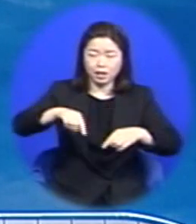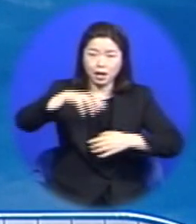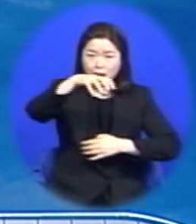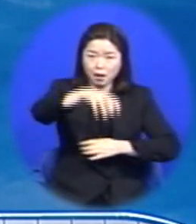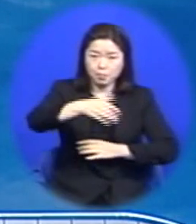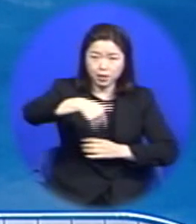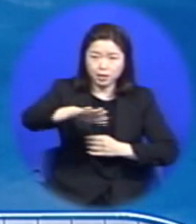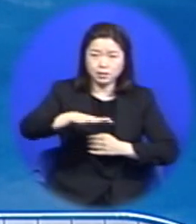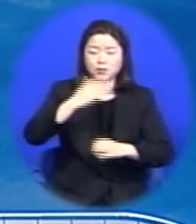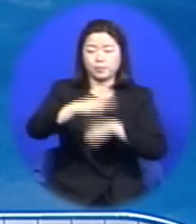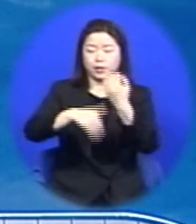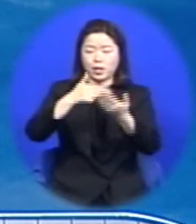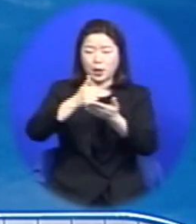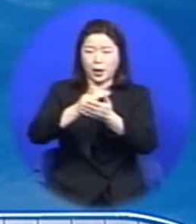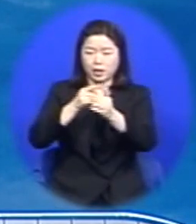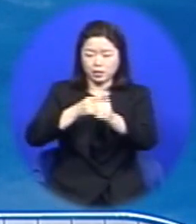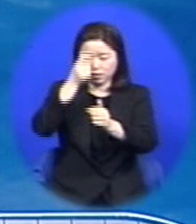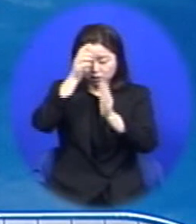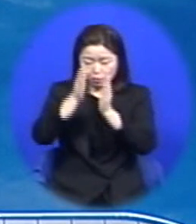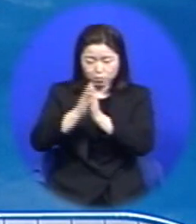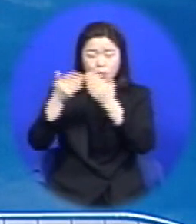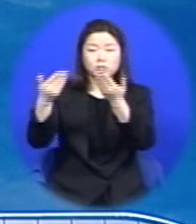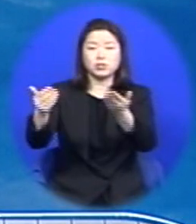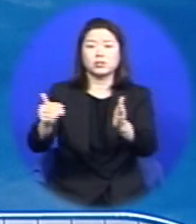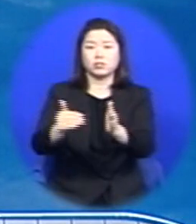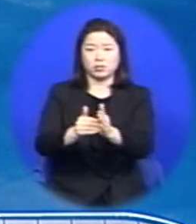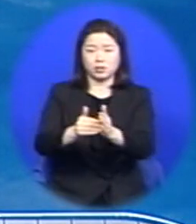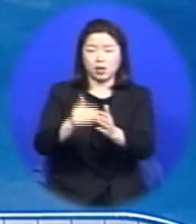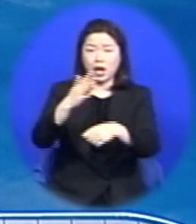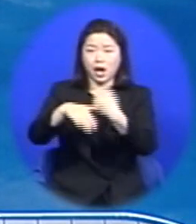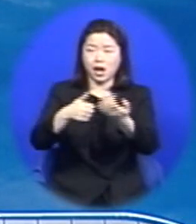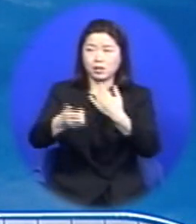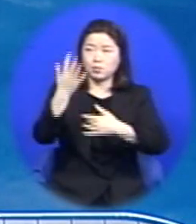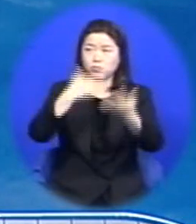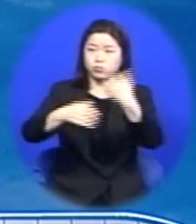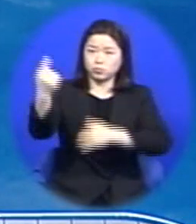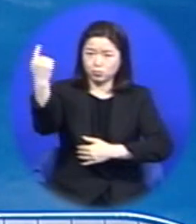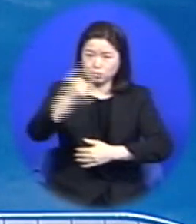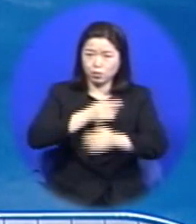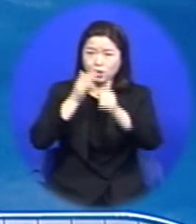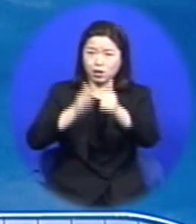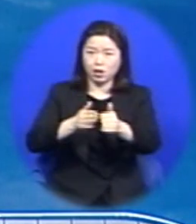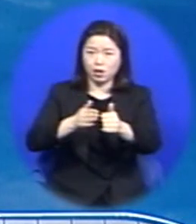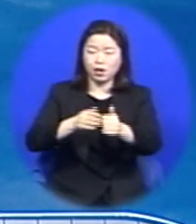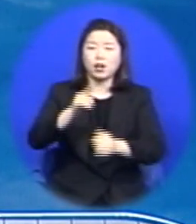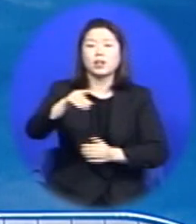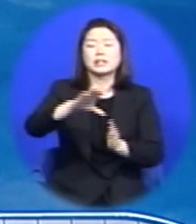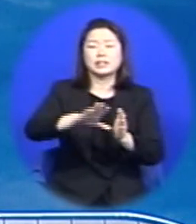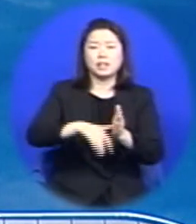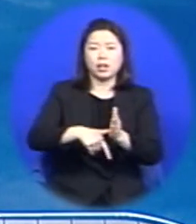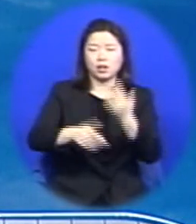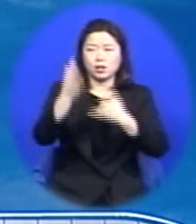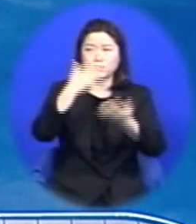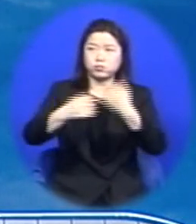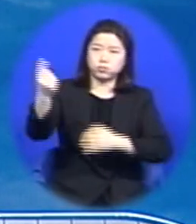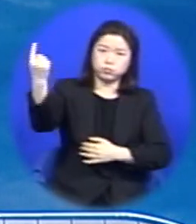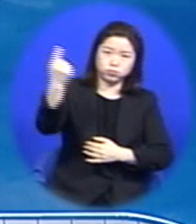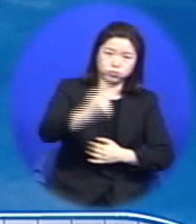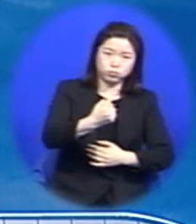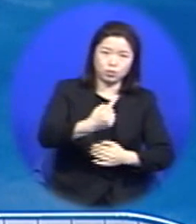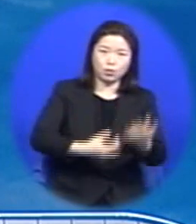기도했습니다. 하나님, 불을 내려주십시오. 하늘에서 불이 내려왔다는 겁니다.